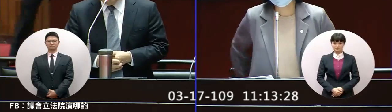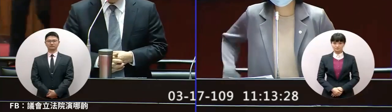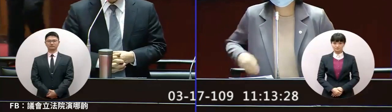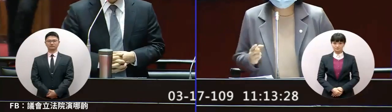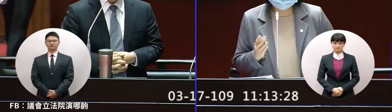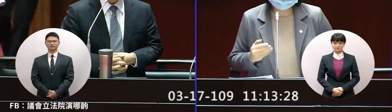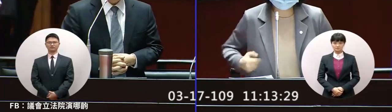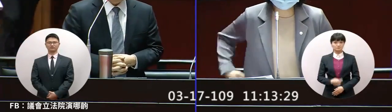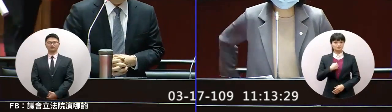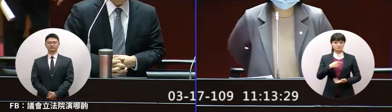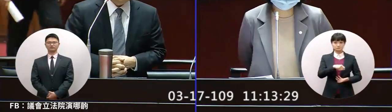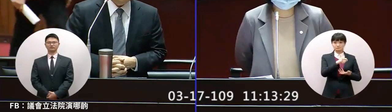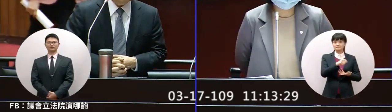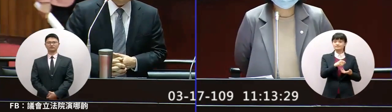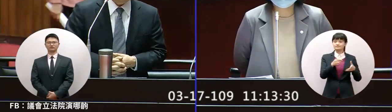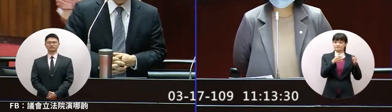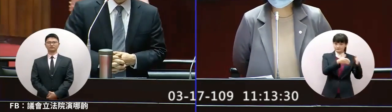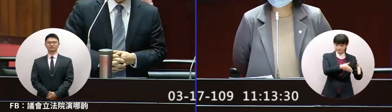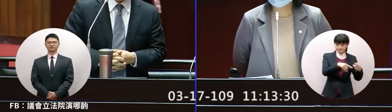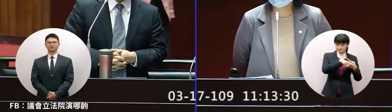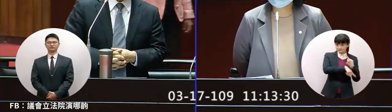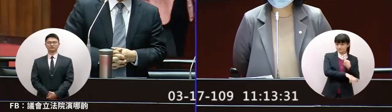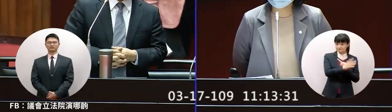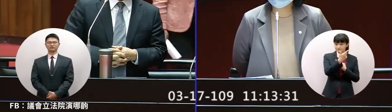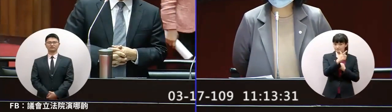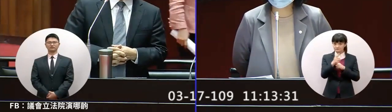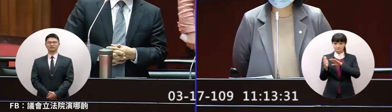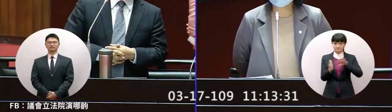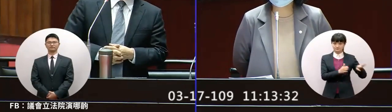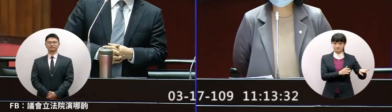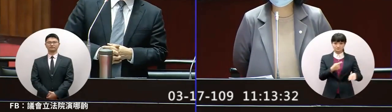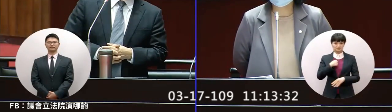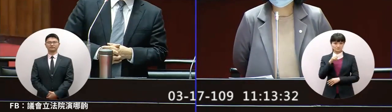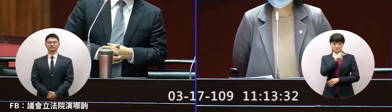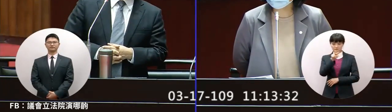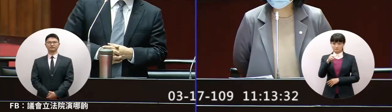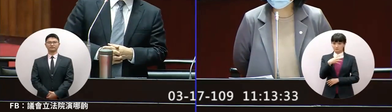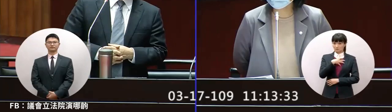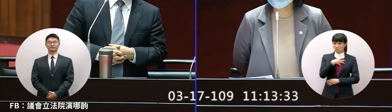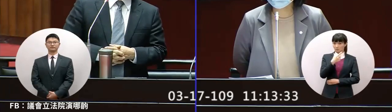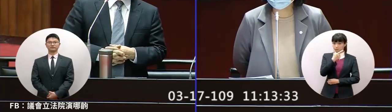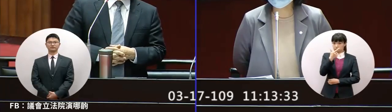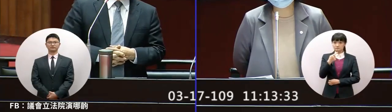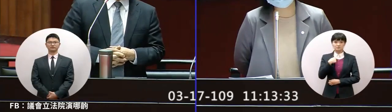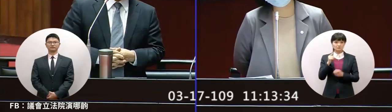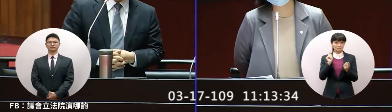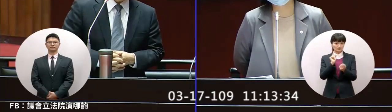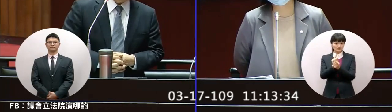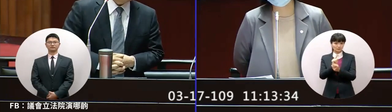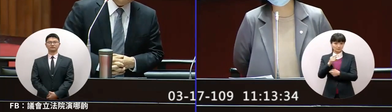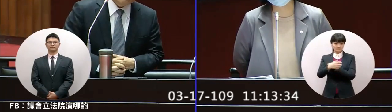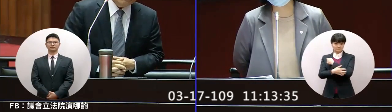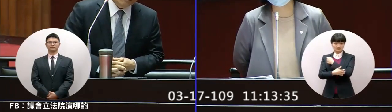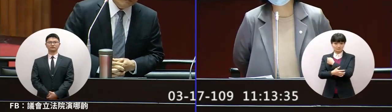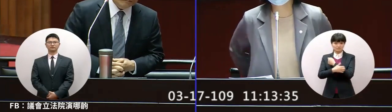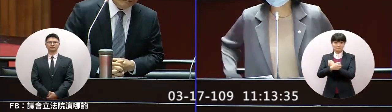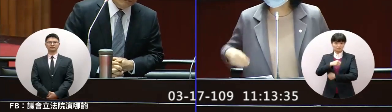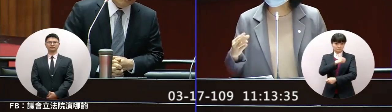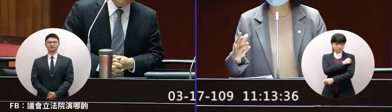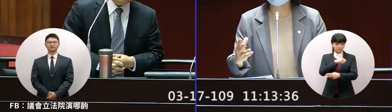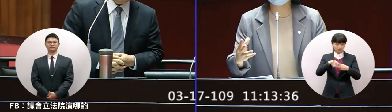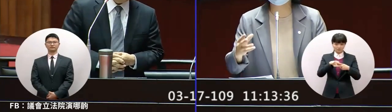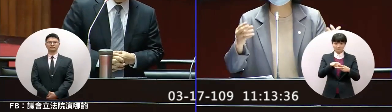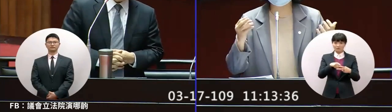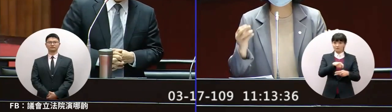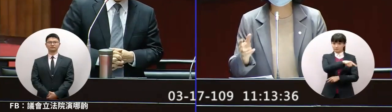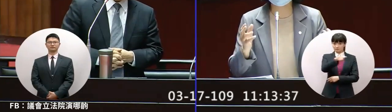个，我要谈的其实就是说，其实这个这么险峻的情势之下，对劳工的冲击相当相当的大，对